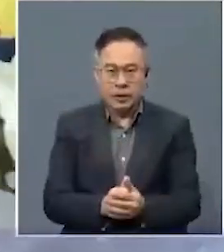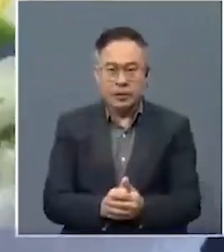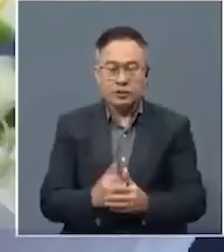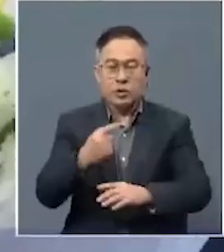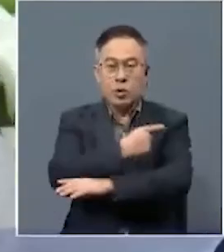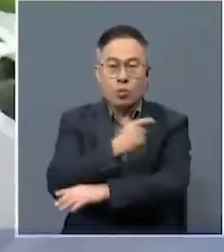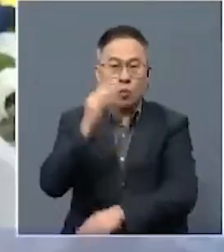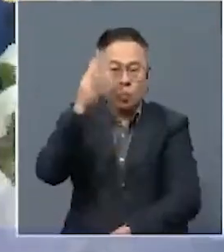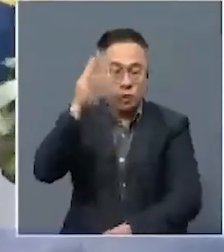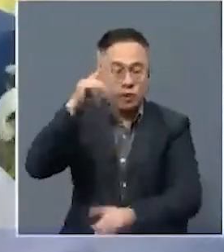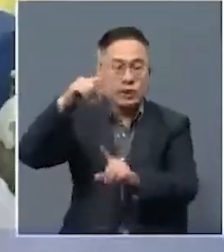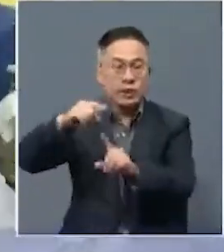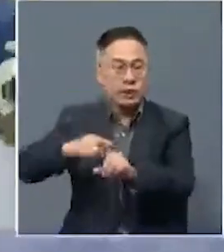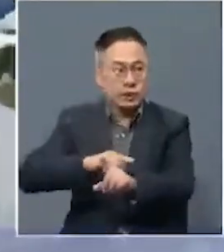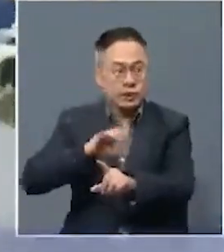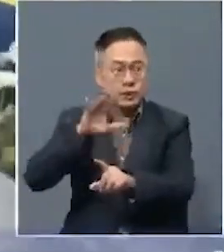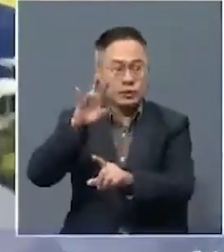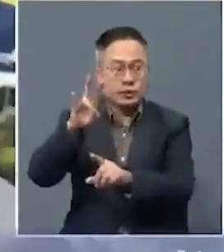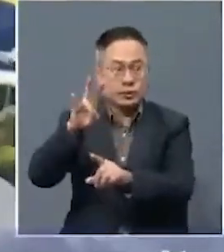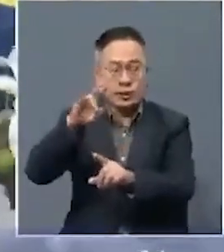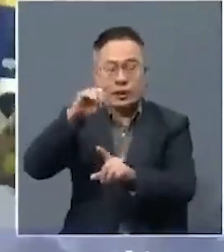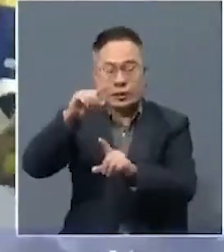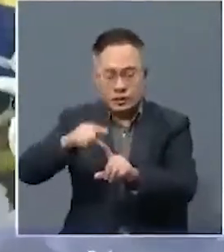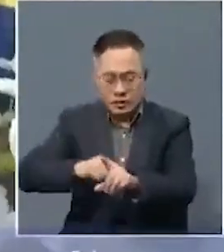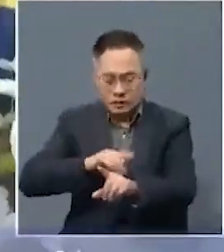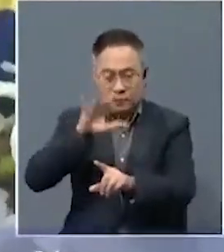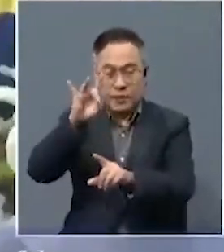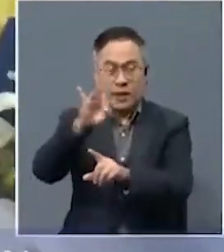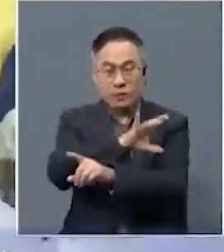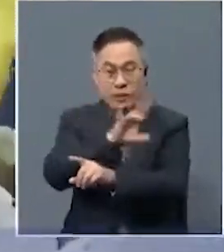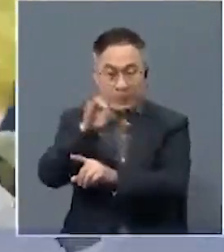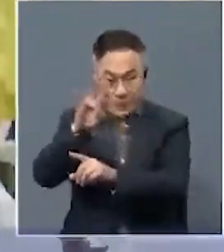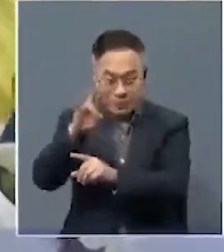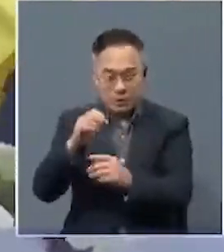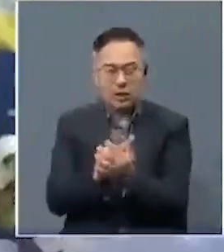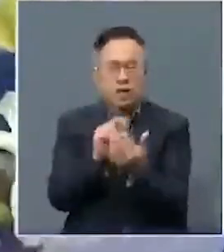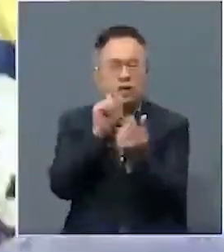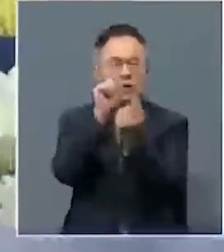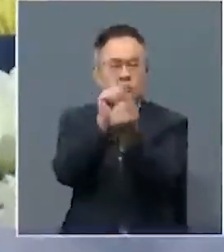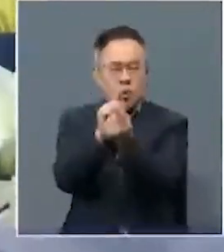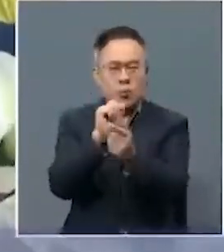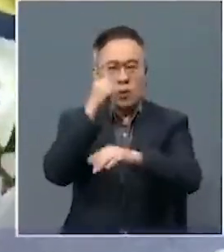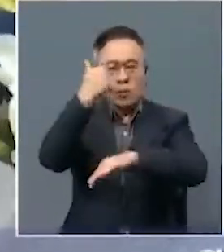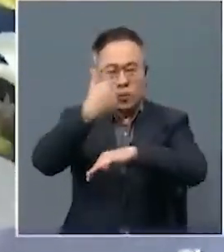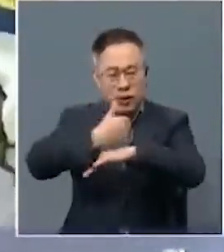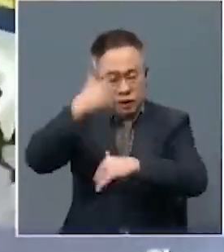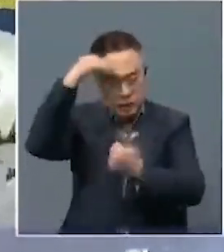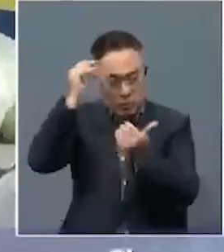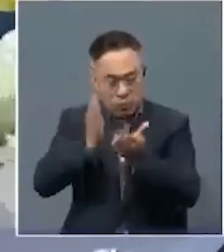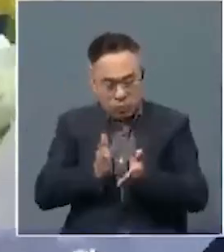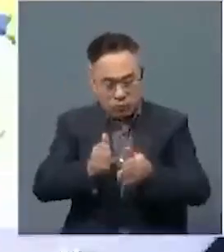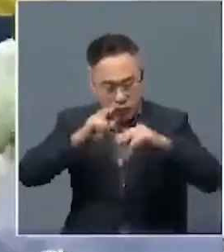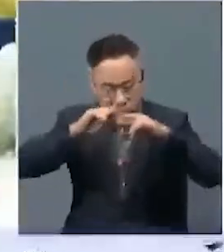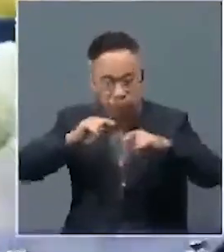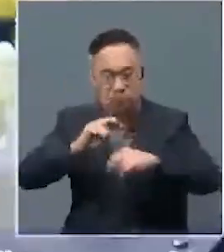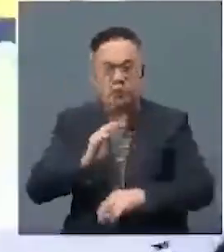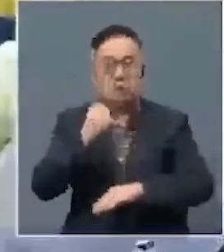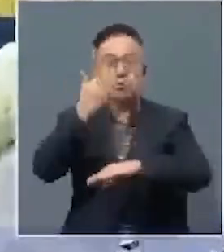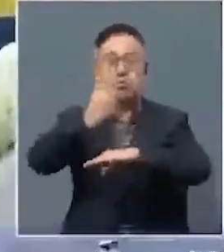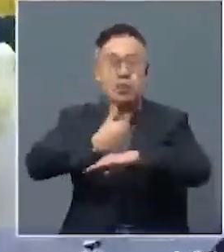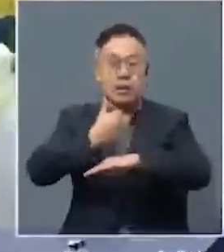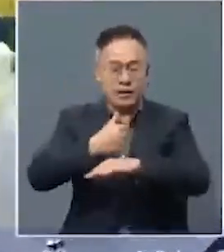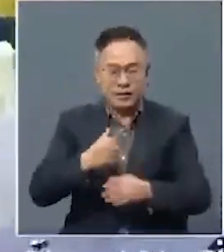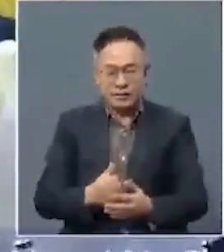นี้ครับ 8สิงหาคมช่วงบ่ายวิวก็จะเข้ามาขอบคุณแล้วก็เข้าพบพลตำรวจโทจิรภพที่กองบัญชาการตำรวจสอบสวนกลางด้วย